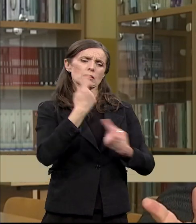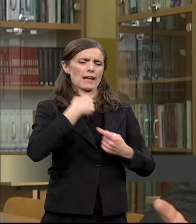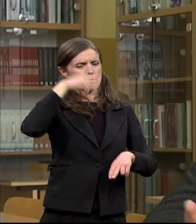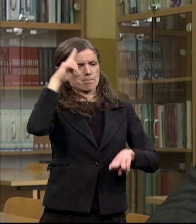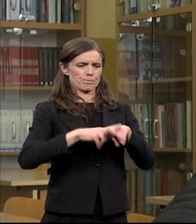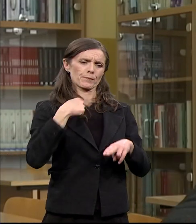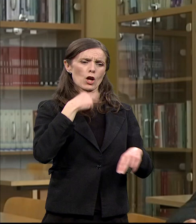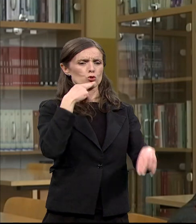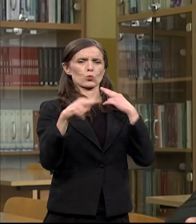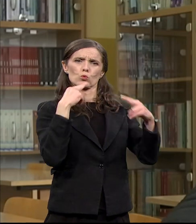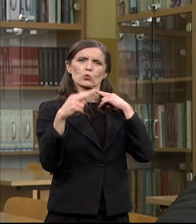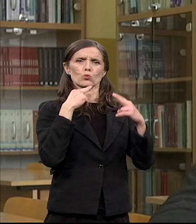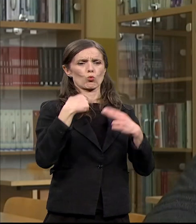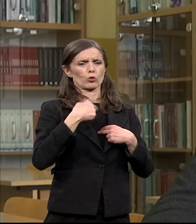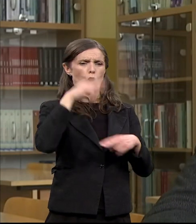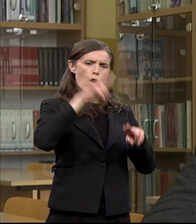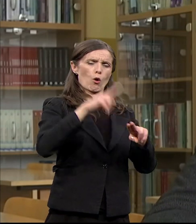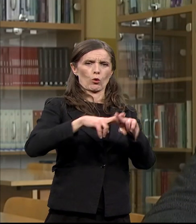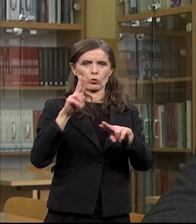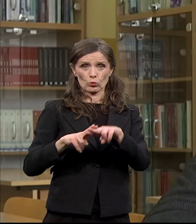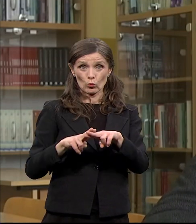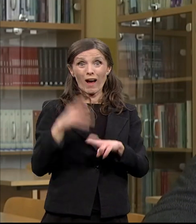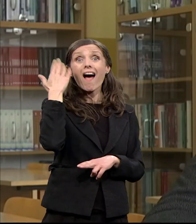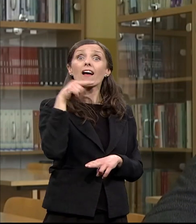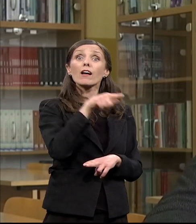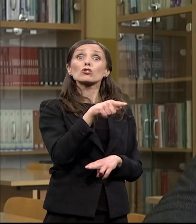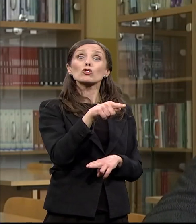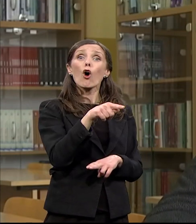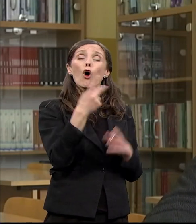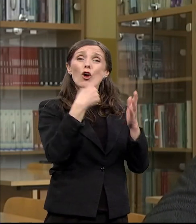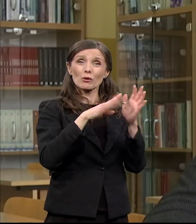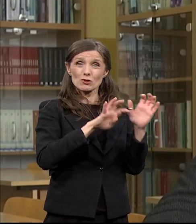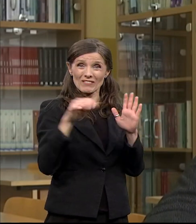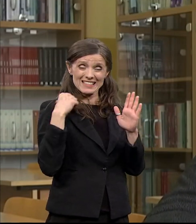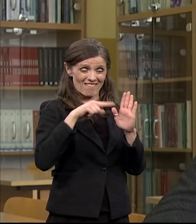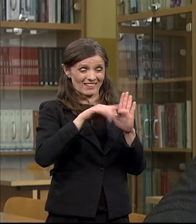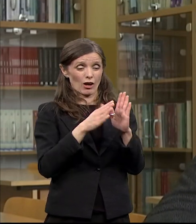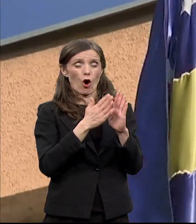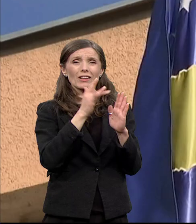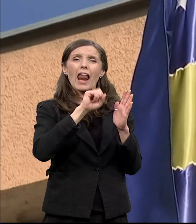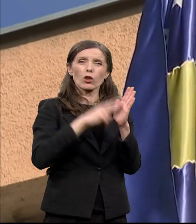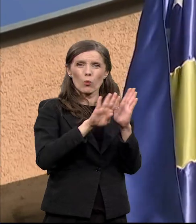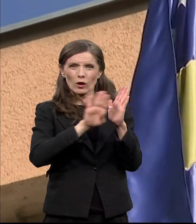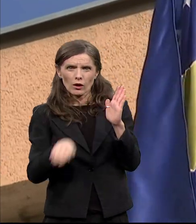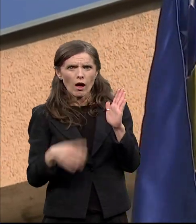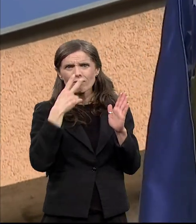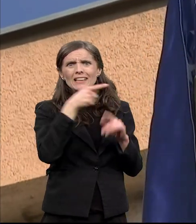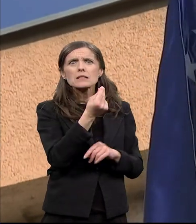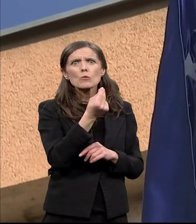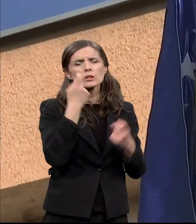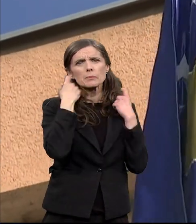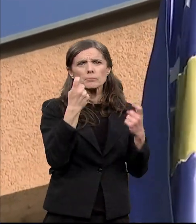sudsku vlast, ako tako mogu da kažem, i tada smo svedočili zaista drakonskim kaznama brojnih Srba za